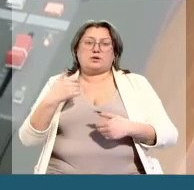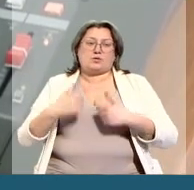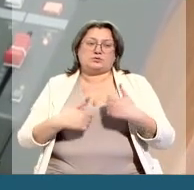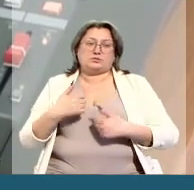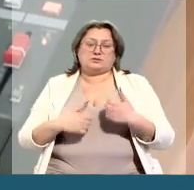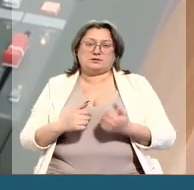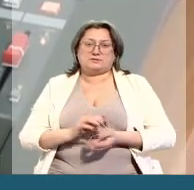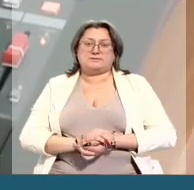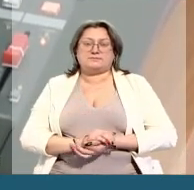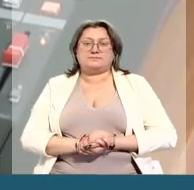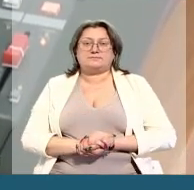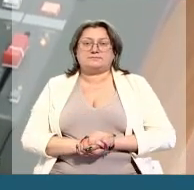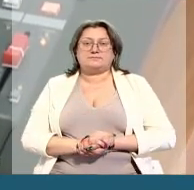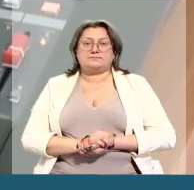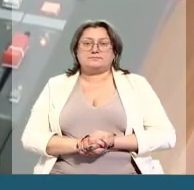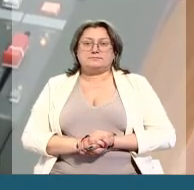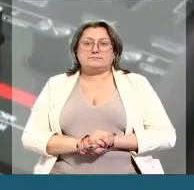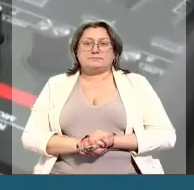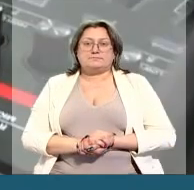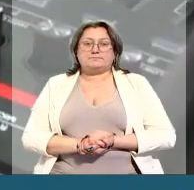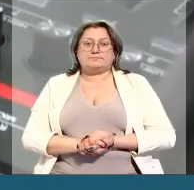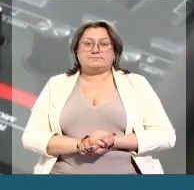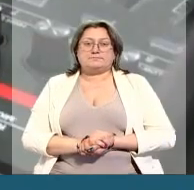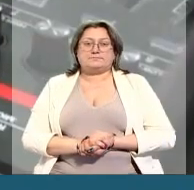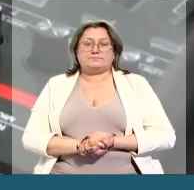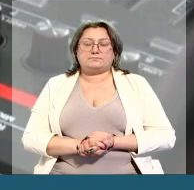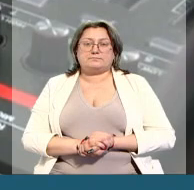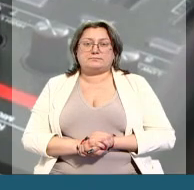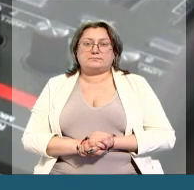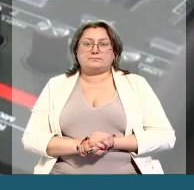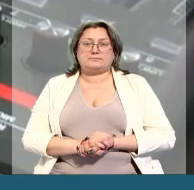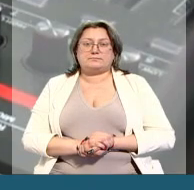топ жарып шығатынына сенім мол. Гүлім Қажымқызы, Диар Ахметшин, Қостанай, телеарнасы.